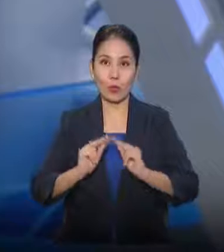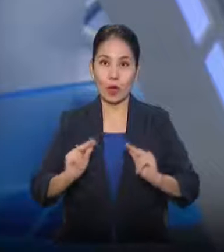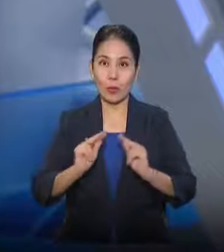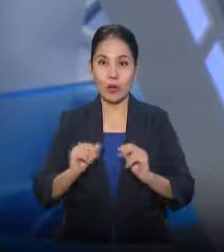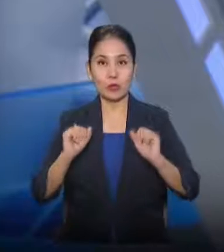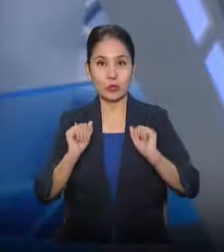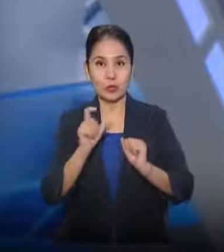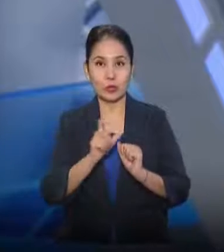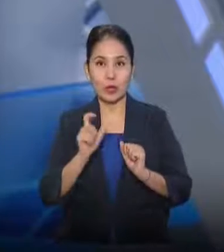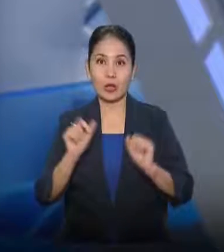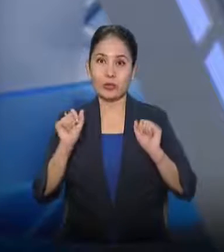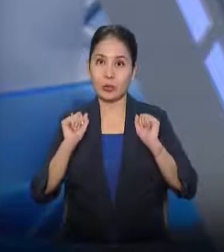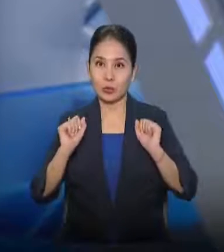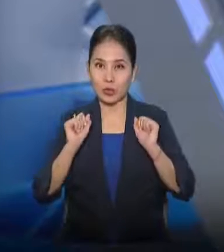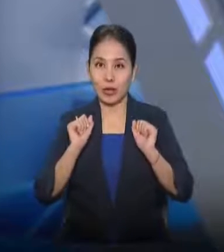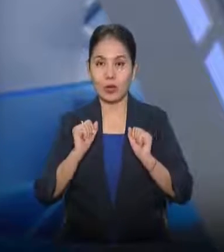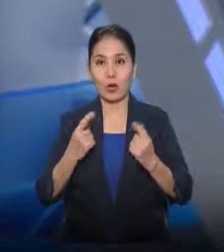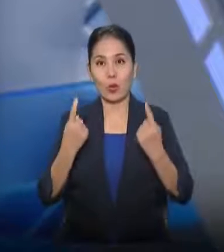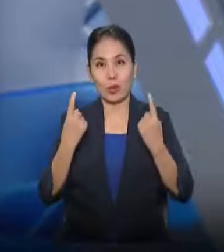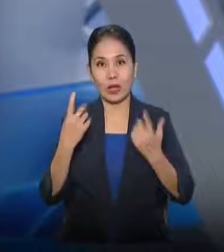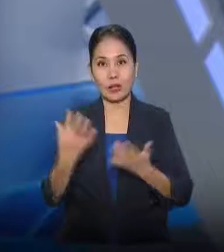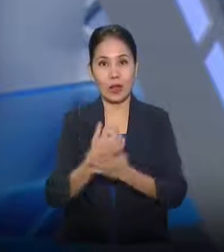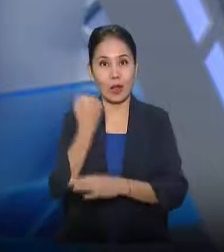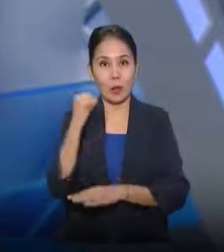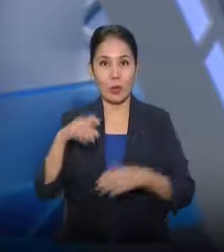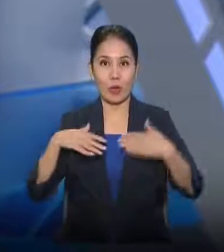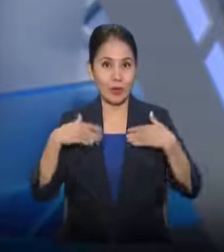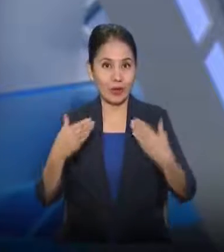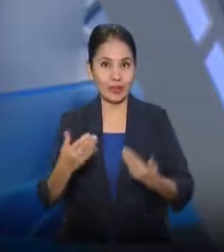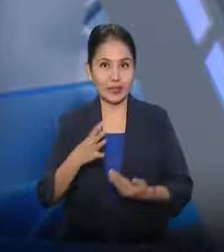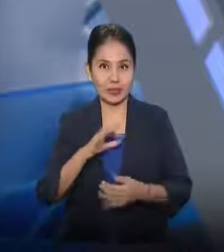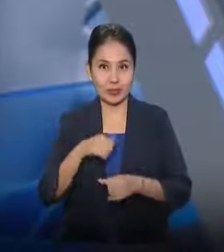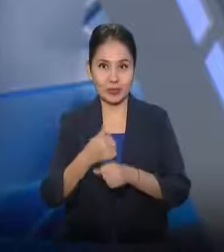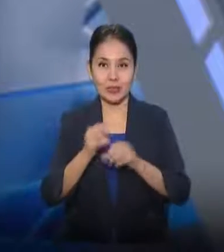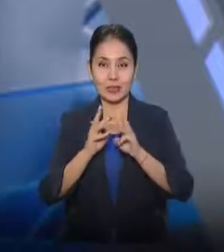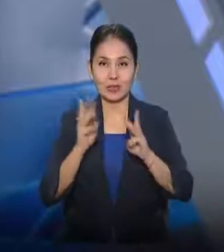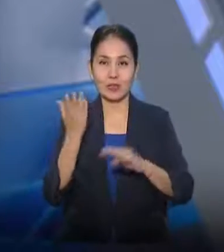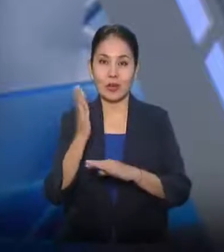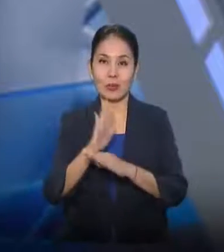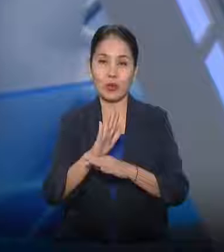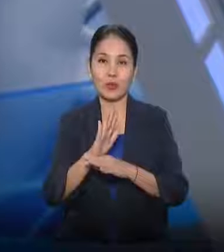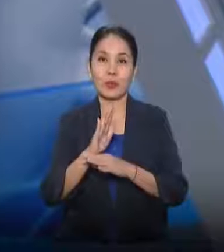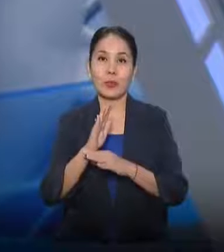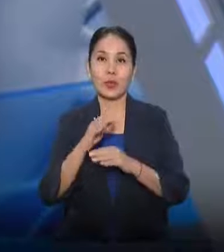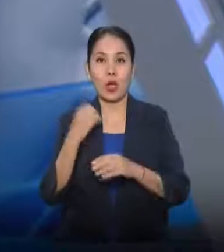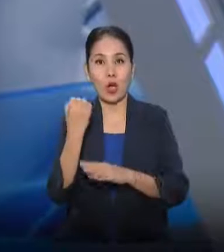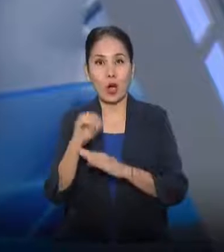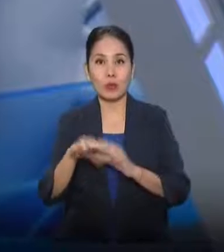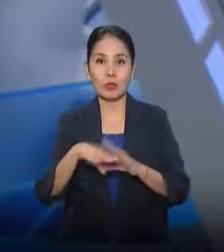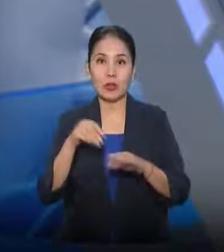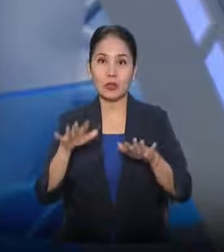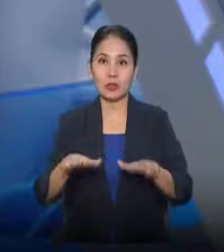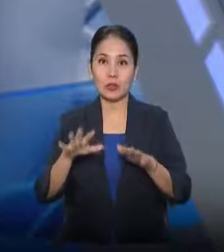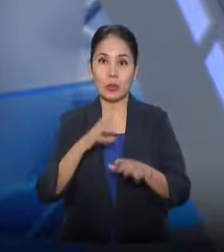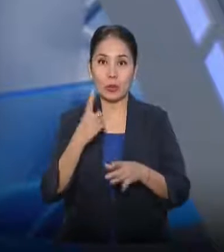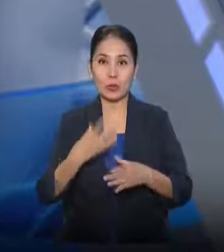bilan uchrashib, sportchilarimizni ulkan g'alaba bilan muborakbod etdi. Prezidentimizning farmoniga muvofiq g'olib va sovrindor